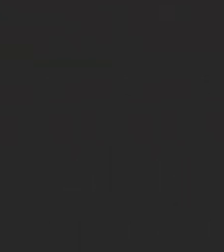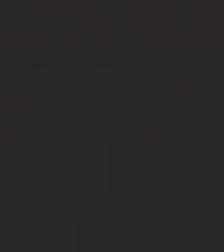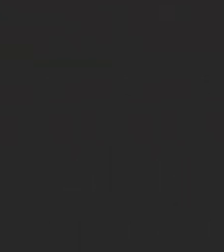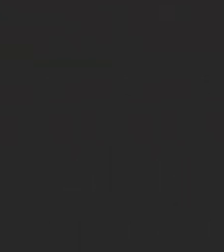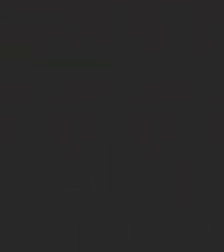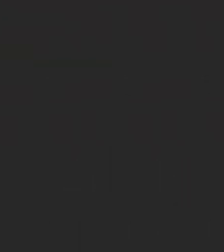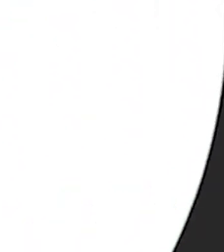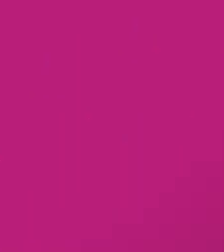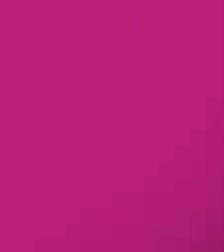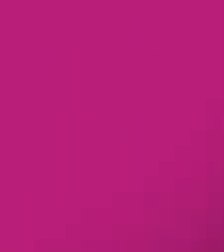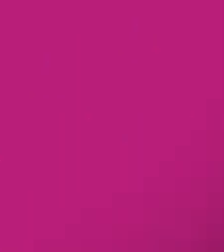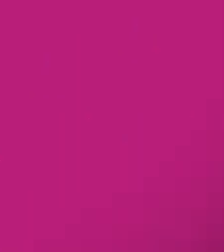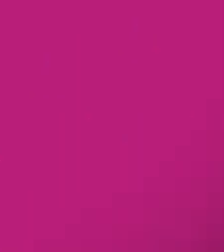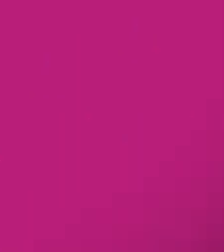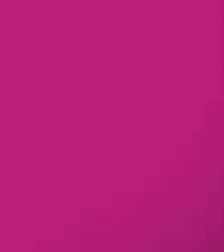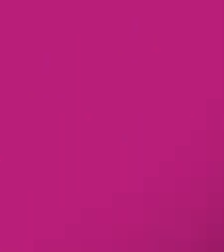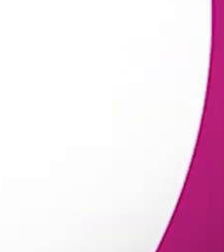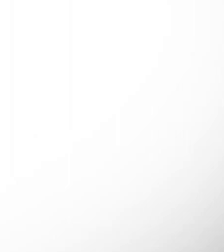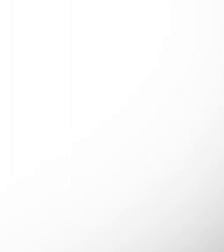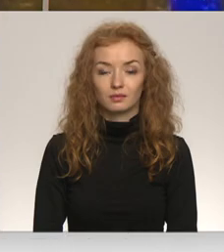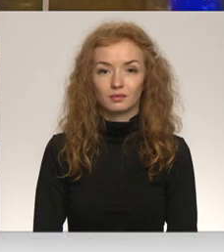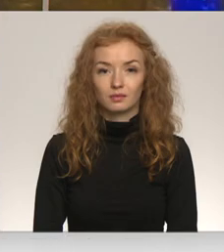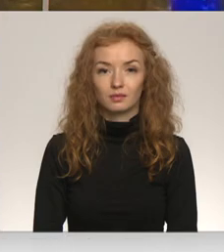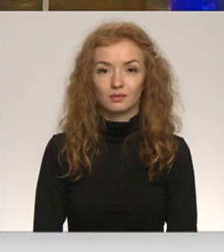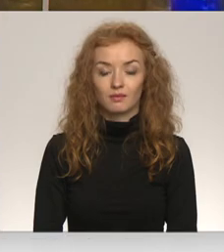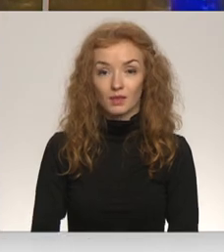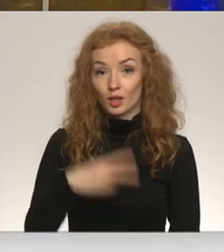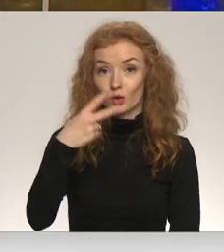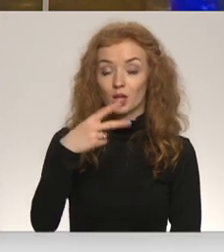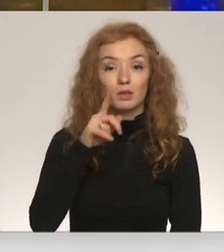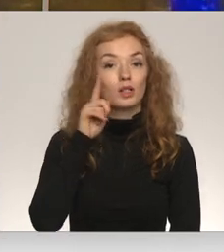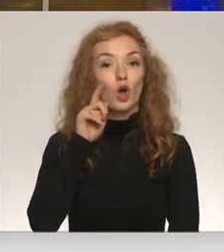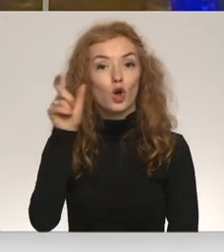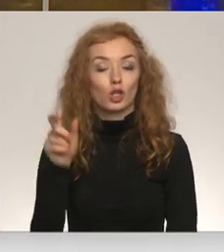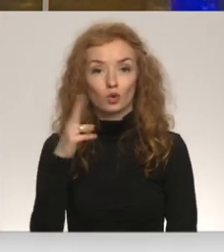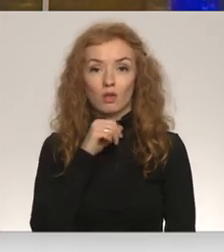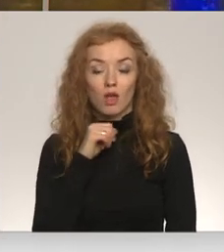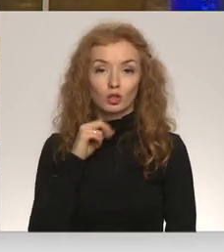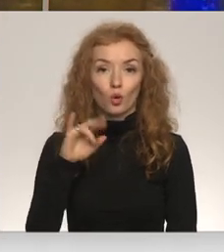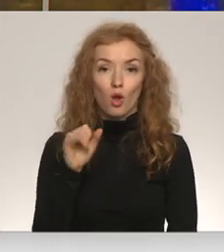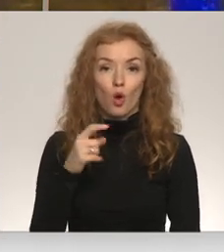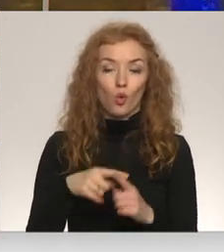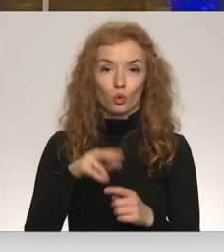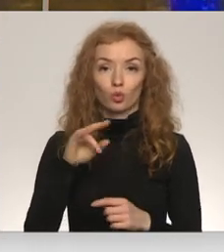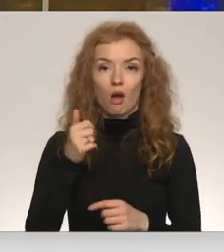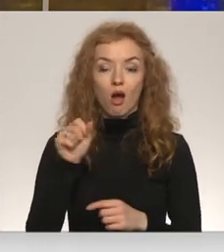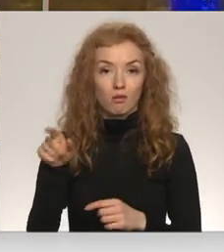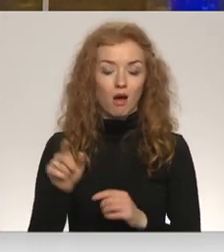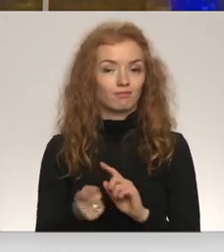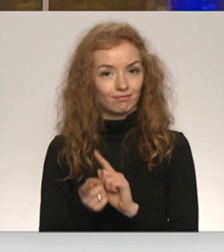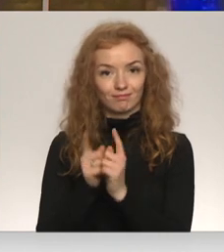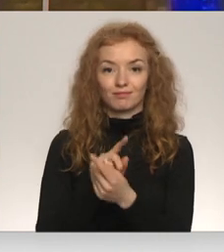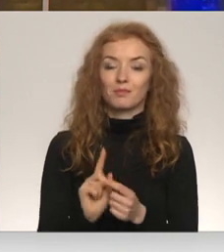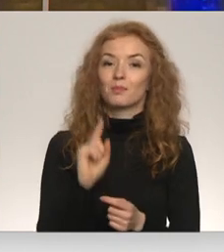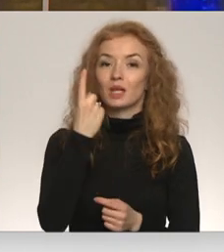Re! Viss ēters ir te! 20 jaunieši no Talsiem, Rojas un Dundagas šajā mācību gadā kļuvuši par